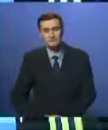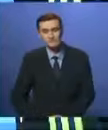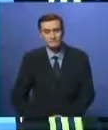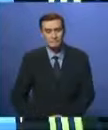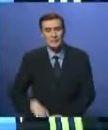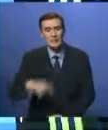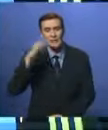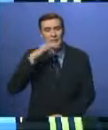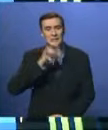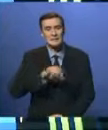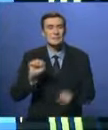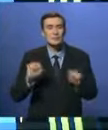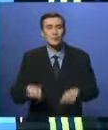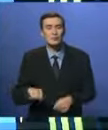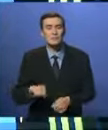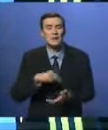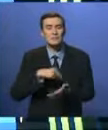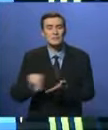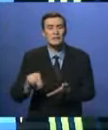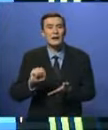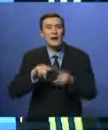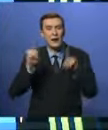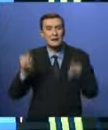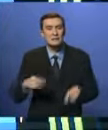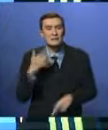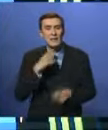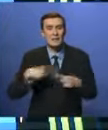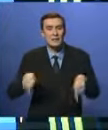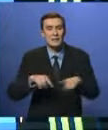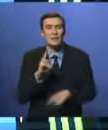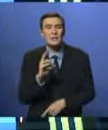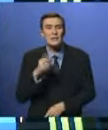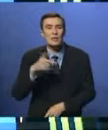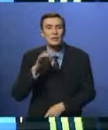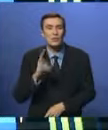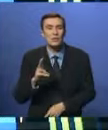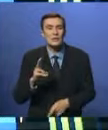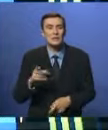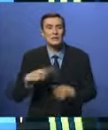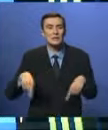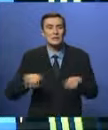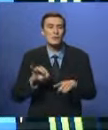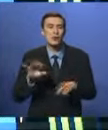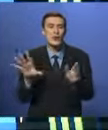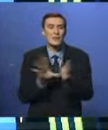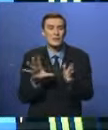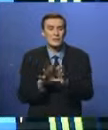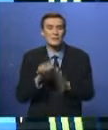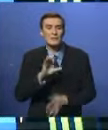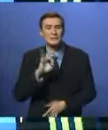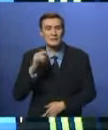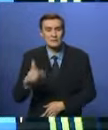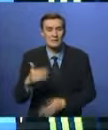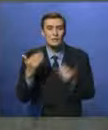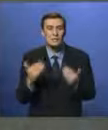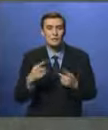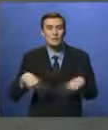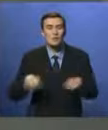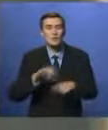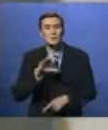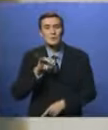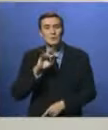казахстанцы смогут приобрести акции национальной компании кивок одного из лидеров по передаче электроэнергии в снг сегодня фонд